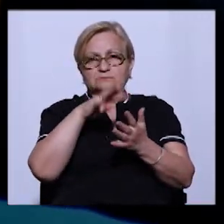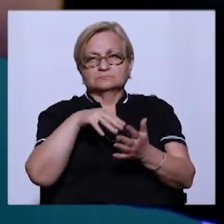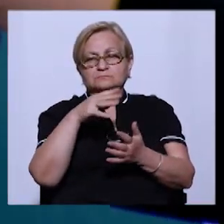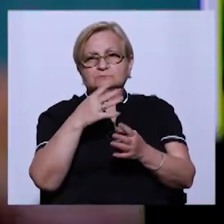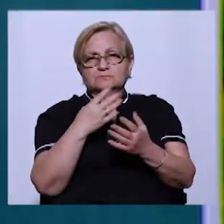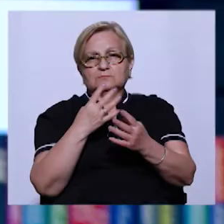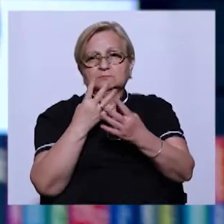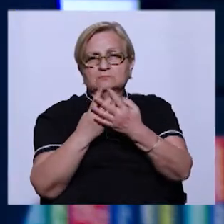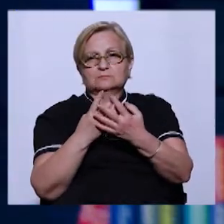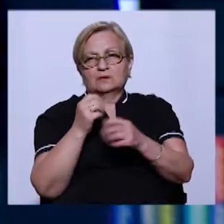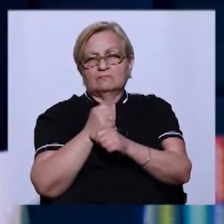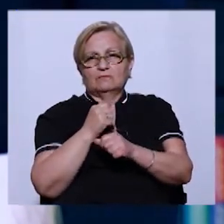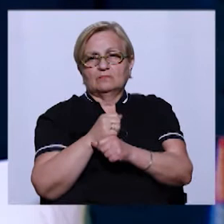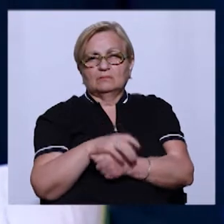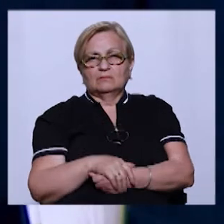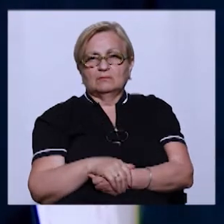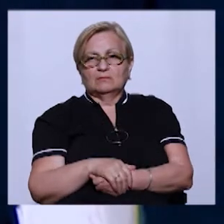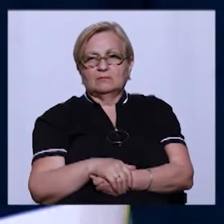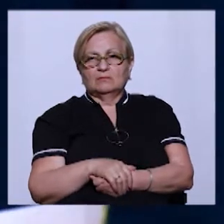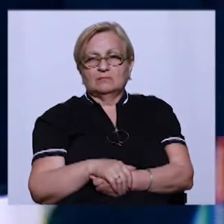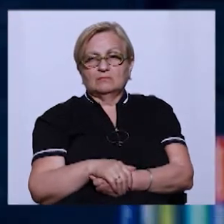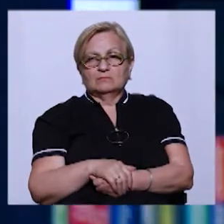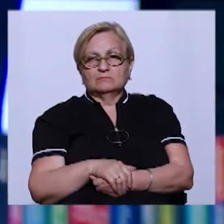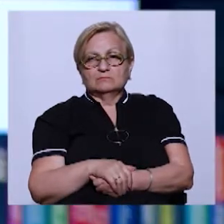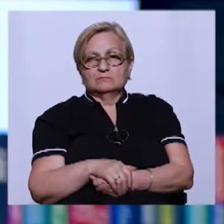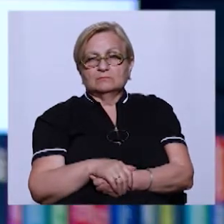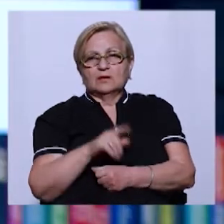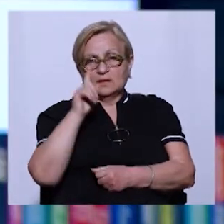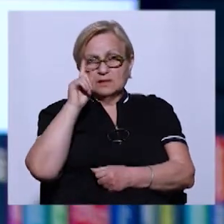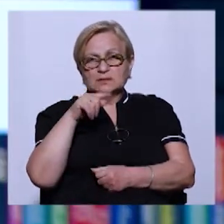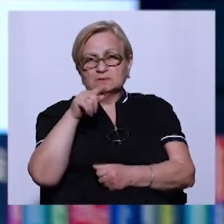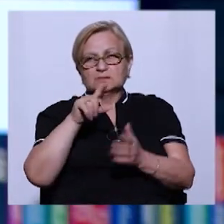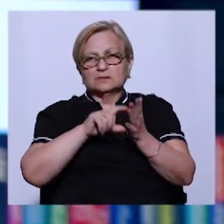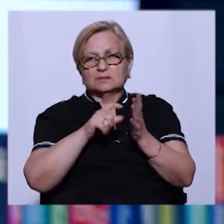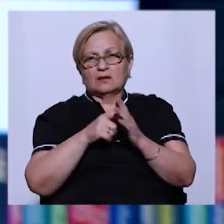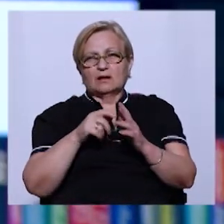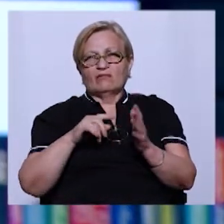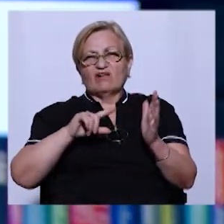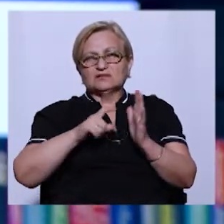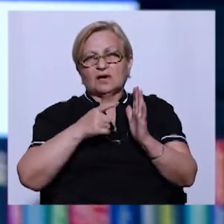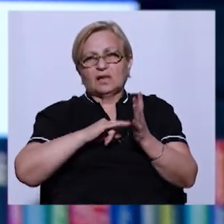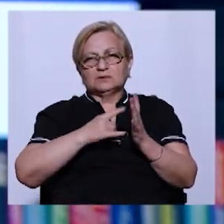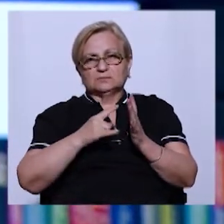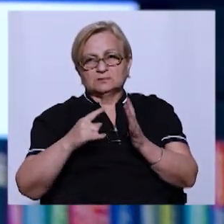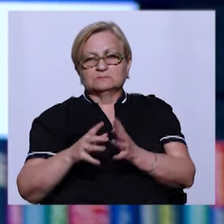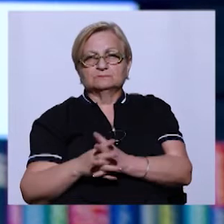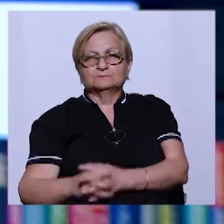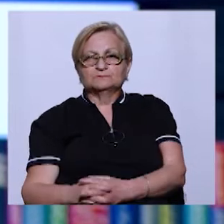კვადრატებად. თქვი ზოგადად ეს კვადრატი რა და მართკუთხედი წარმოდგენა გაქვთ. უყურეთ 1